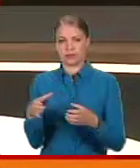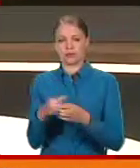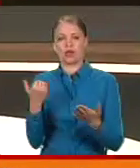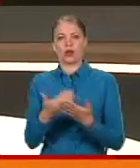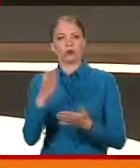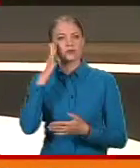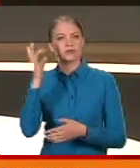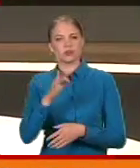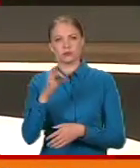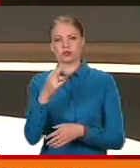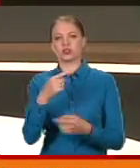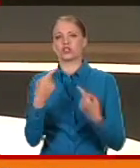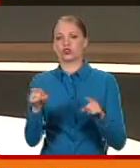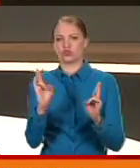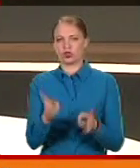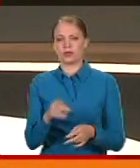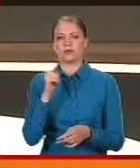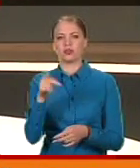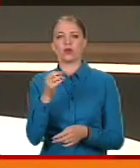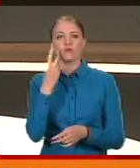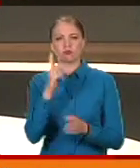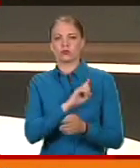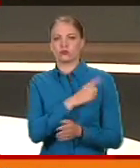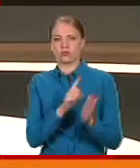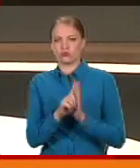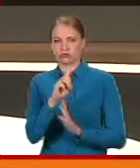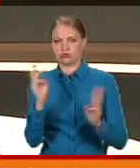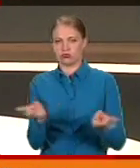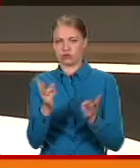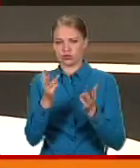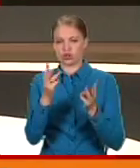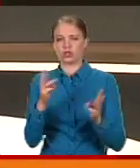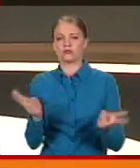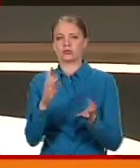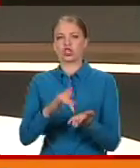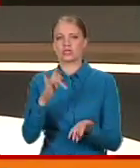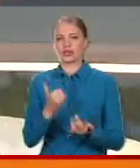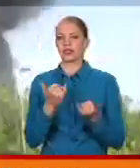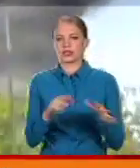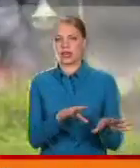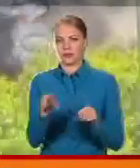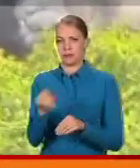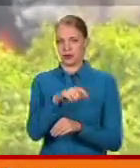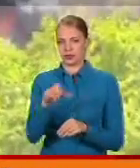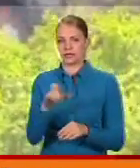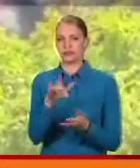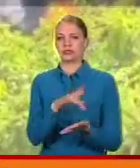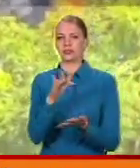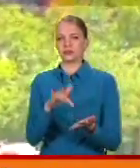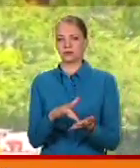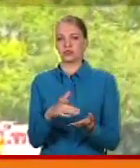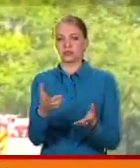А от в німецькому Дюссельдорфі Іншелиху там по обіді почалась величезна пожежа. Палає центр для переселенців. З міста